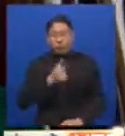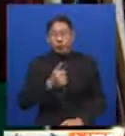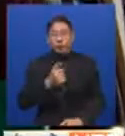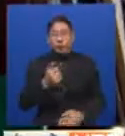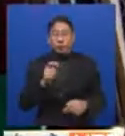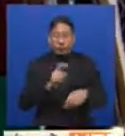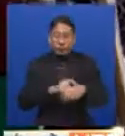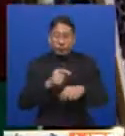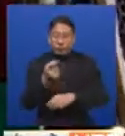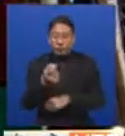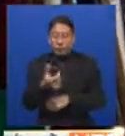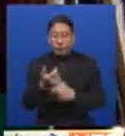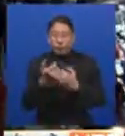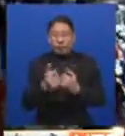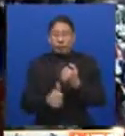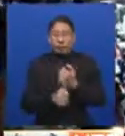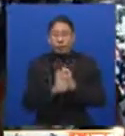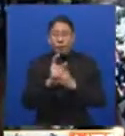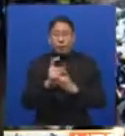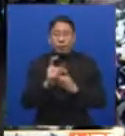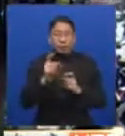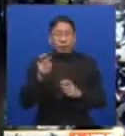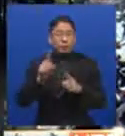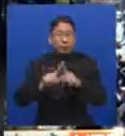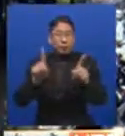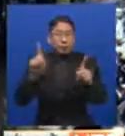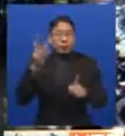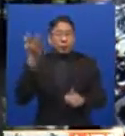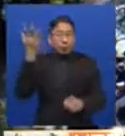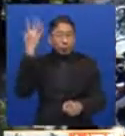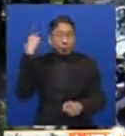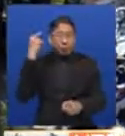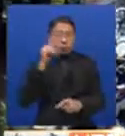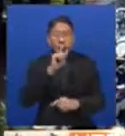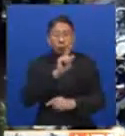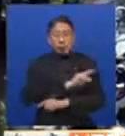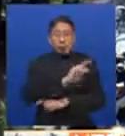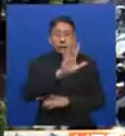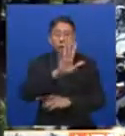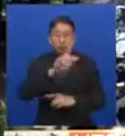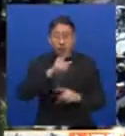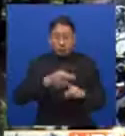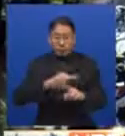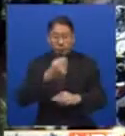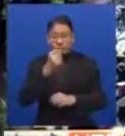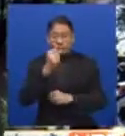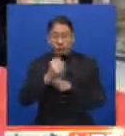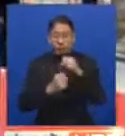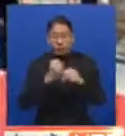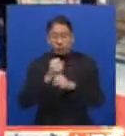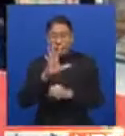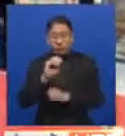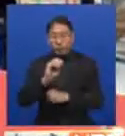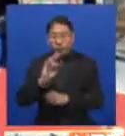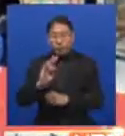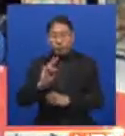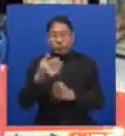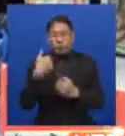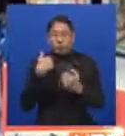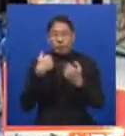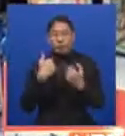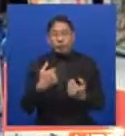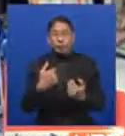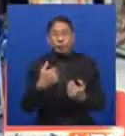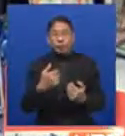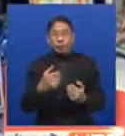สั้นๆไม่มีความรุนแรงเหมือนครั้งที่เกิดขึ้นเมื่อวันที่ 5พฤษภาคม2557อย่างไรก็ตามนะคะ